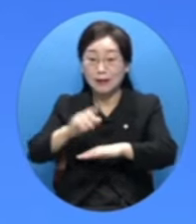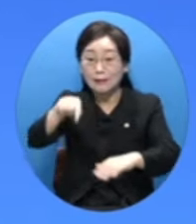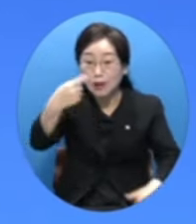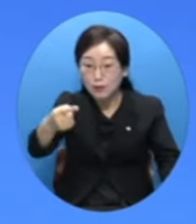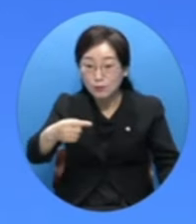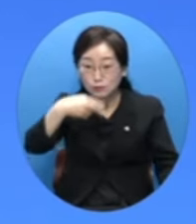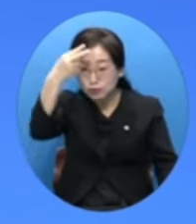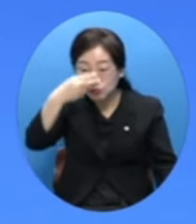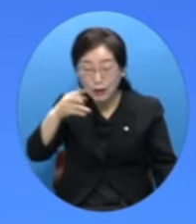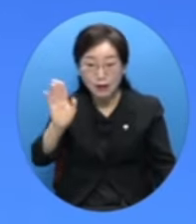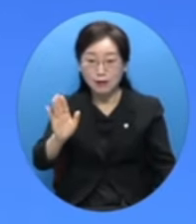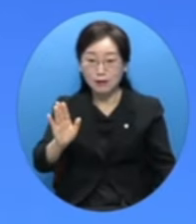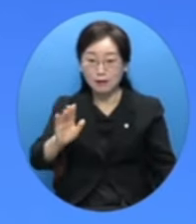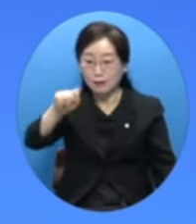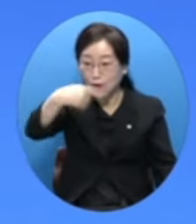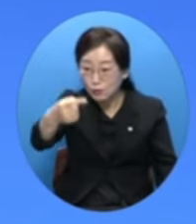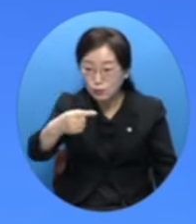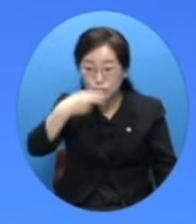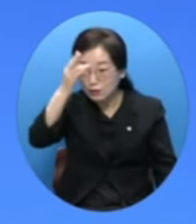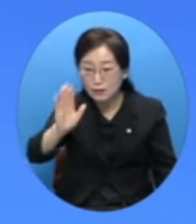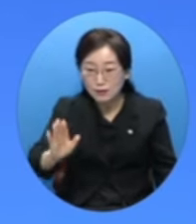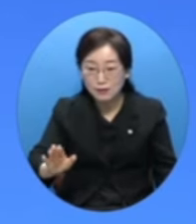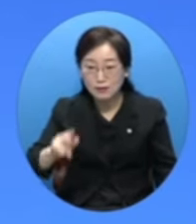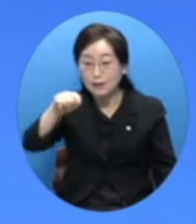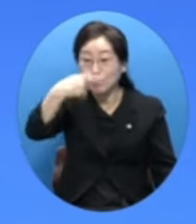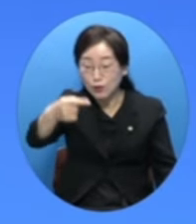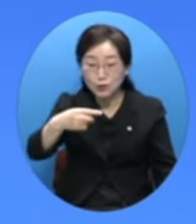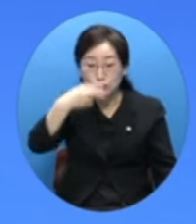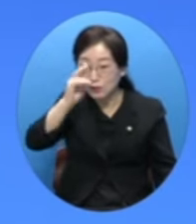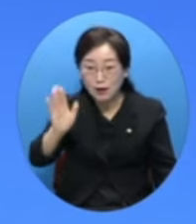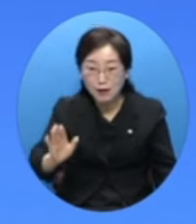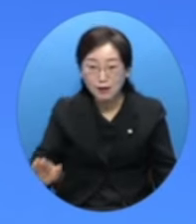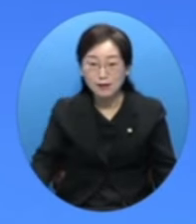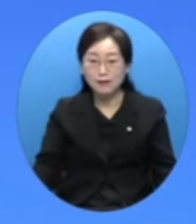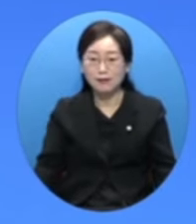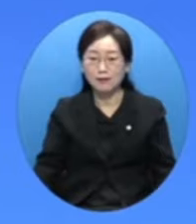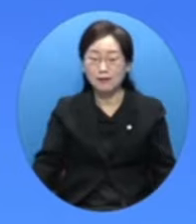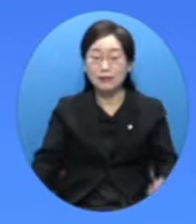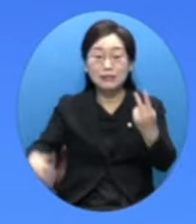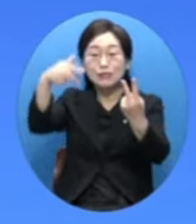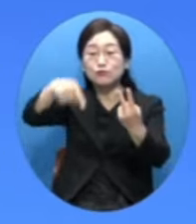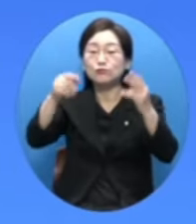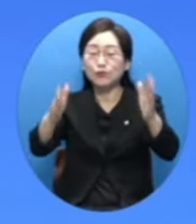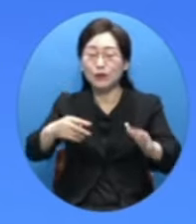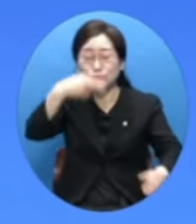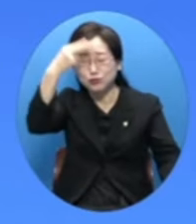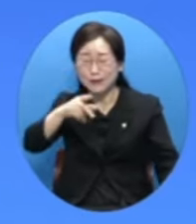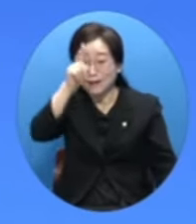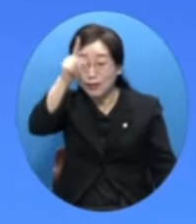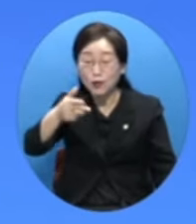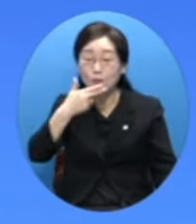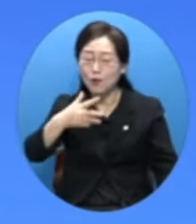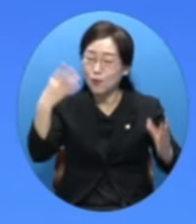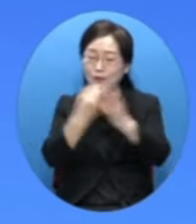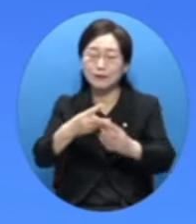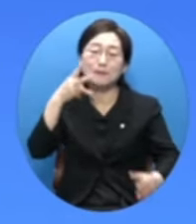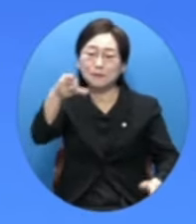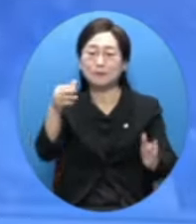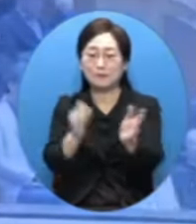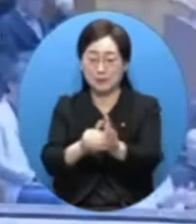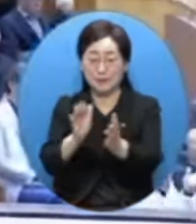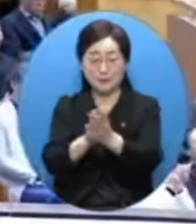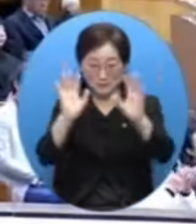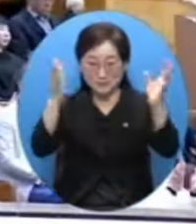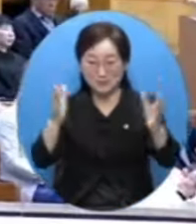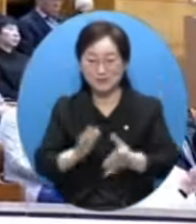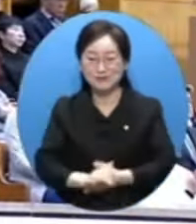술을 먹지 않고 그 다음날도 술을 먹지 않냐고 그 다음날 술을 먹지 않고 두 주 동안 술 하나도 안 먹고 술 완전히 끊어버렸습니다. 할렐루야.